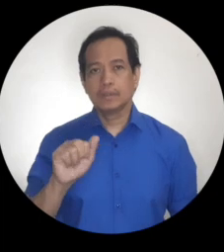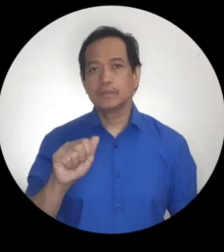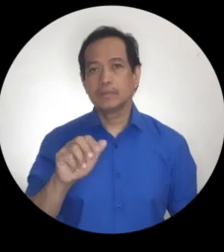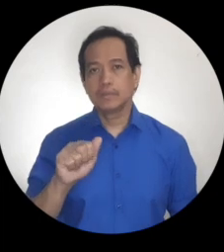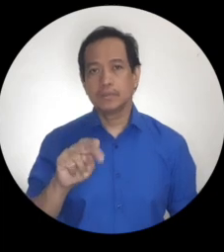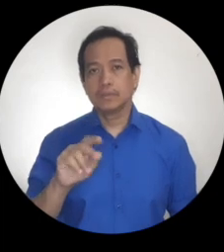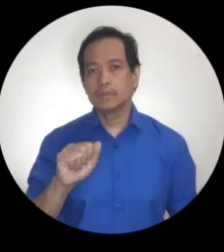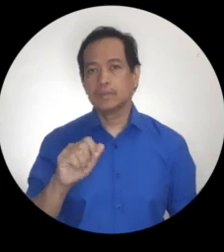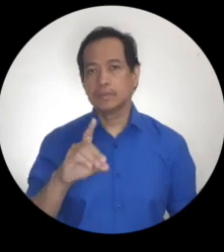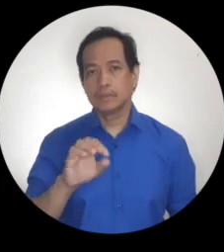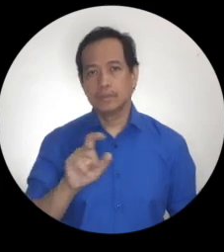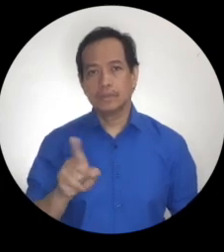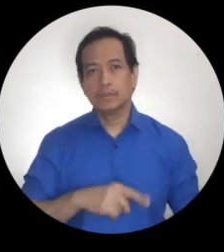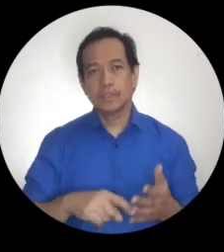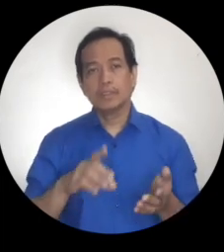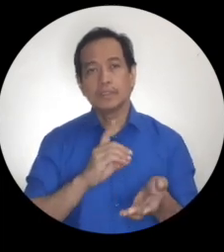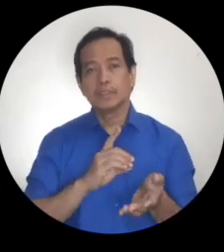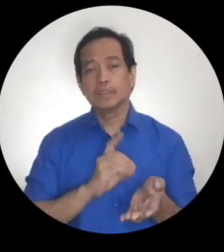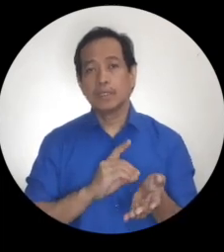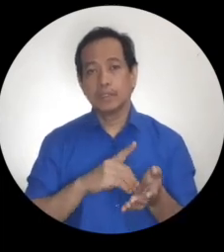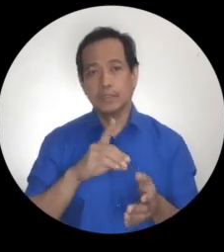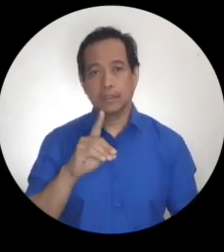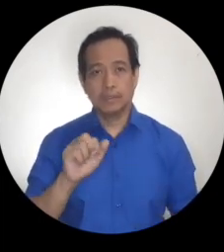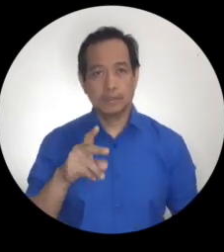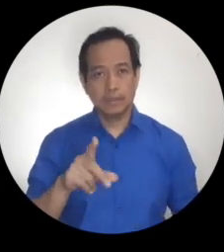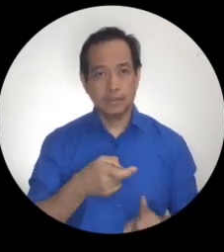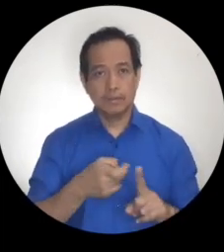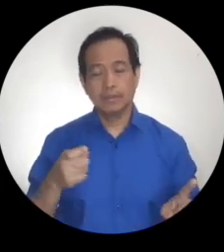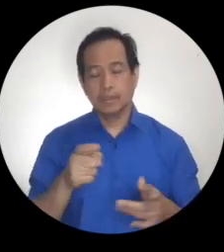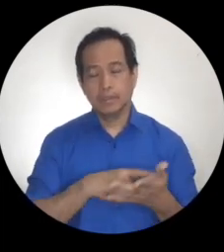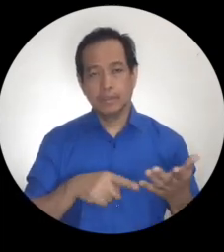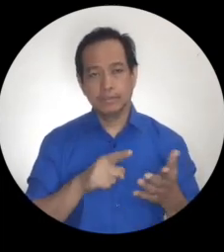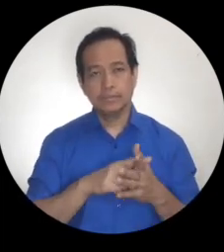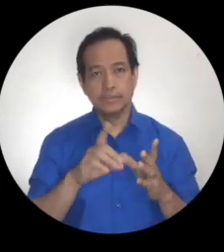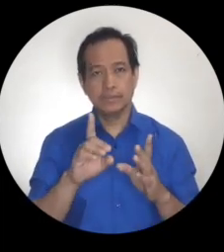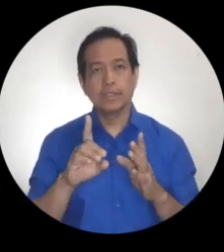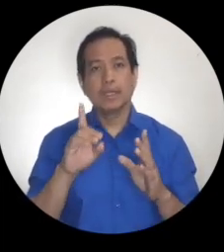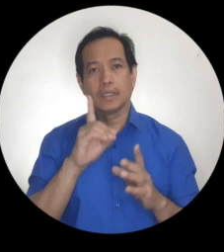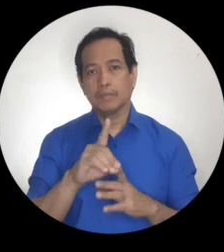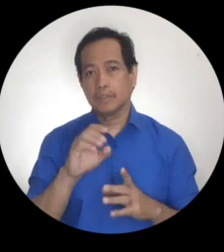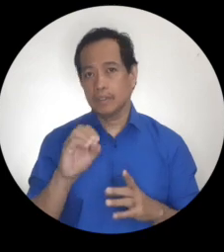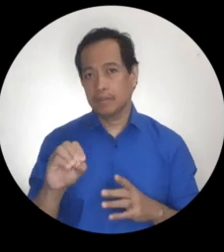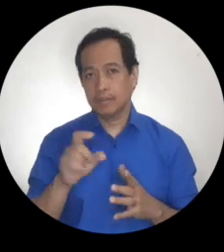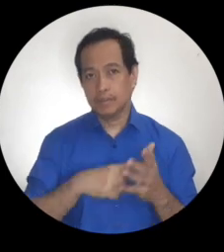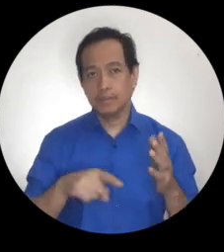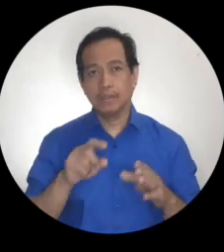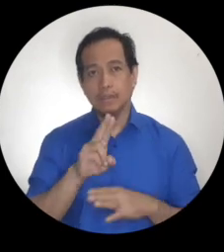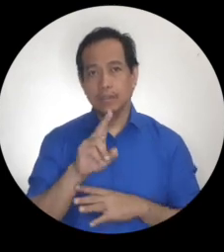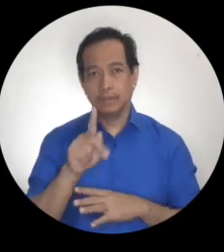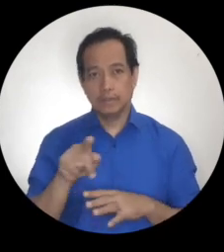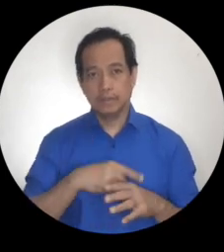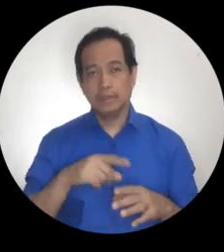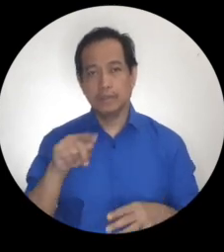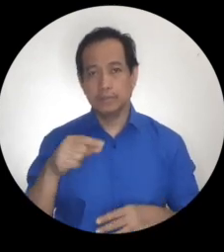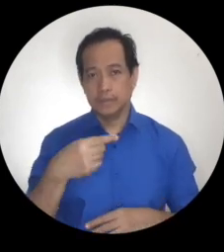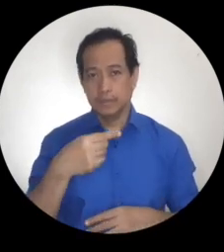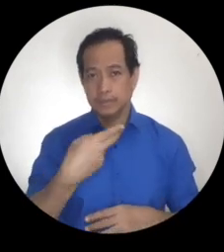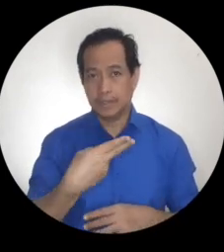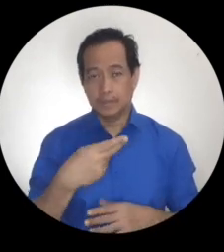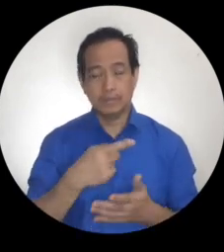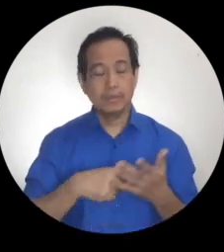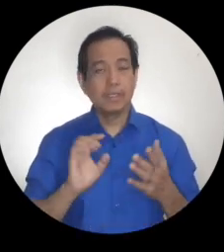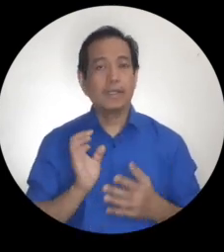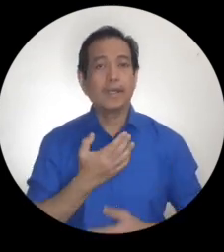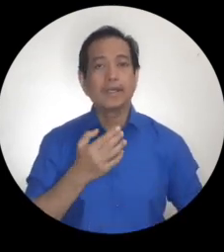I'm Dr. Dave Anthony Dizon, or you can call me Doc Dave. I'm from the Department of Orthopedics of the University of the Philippines,